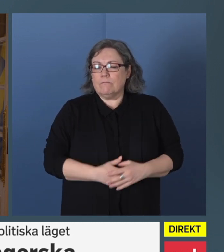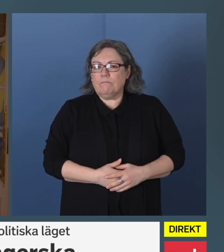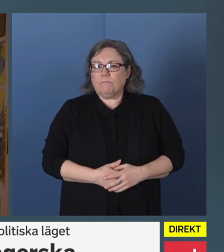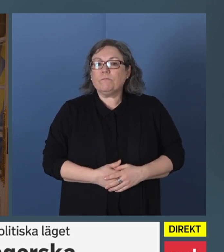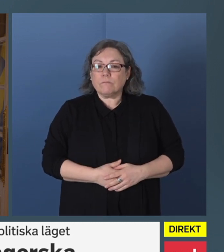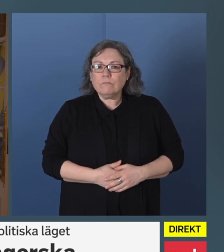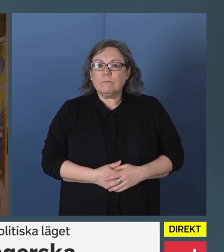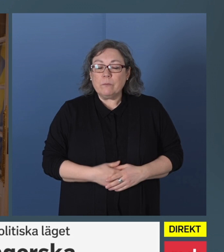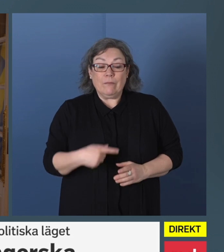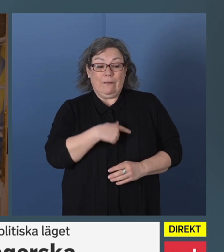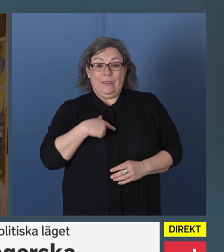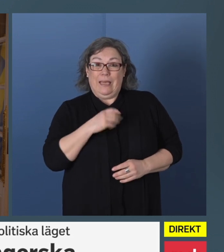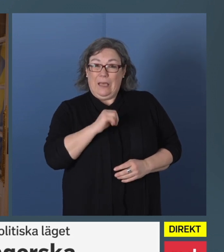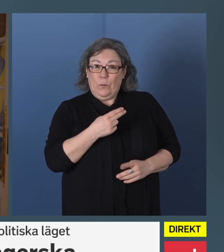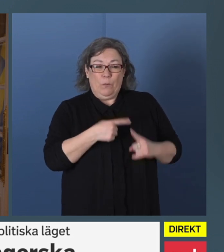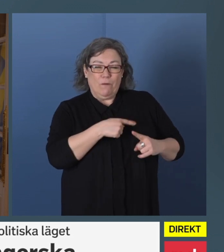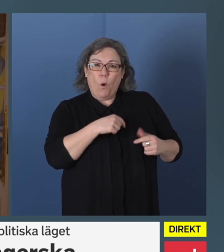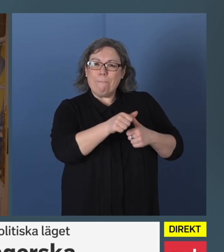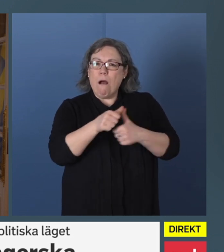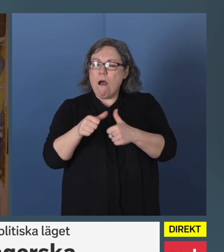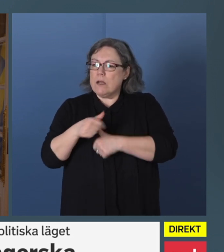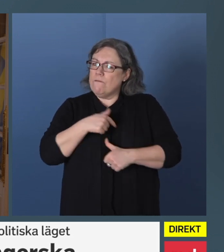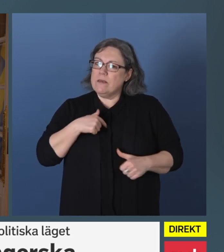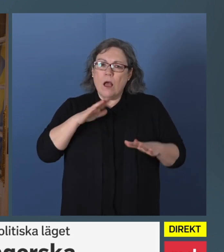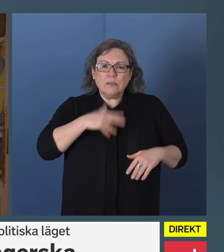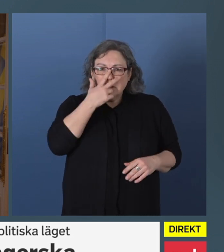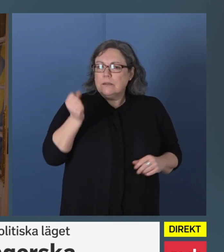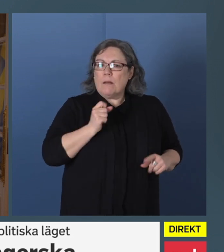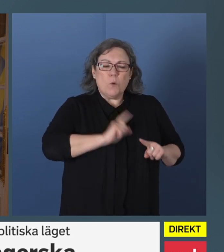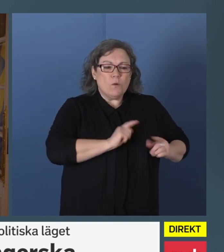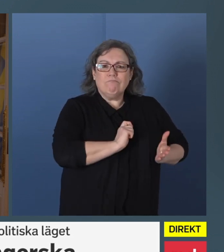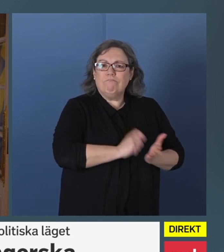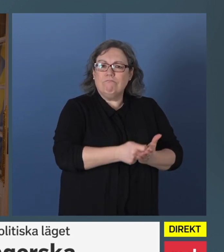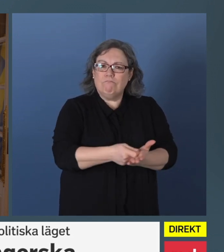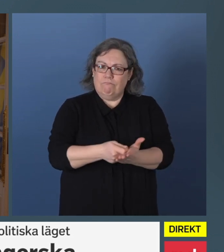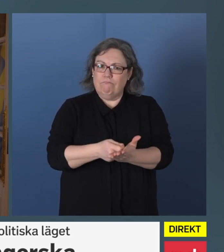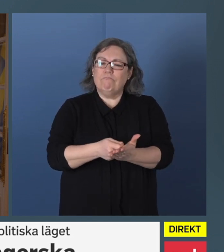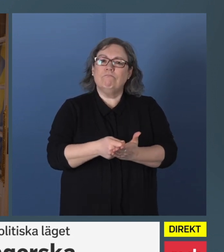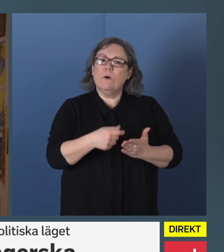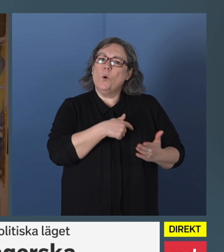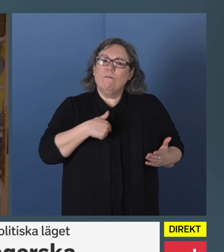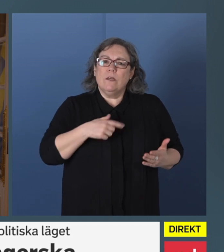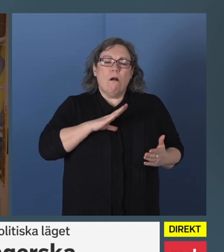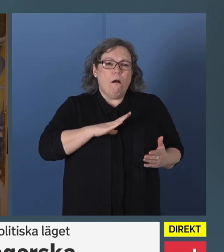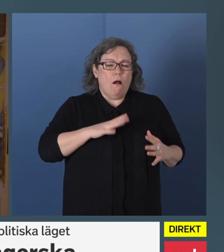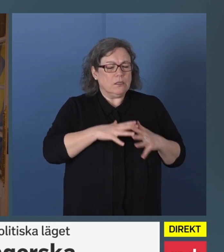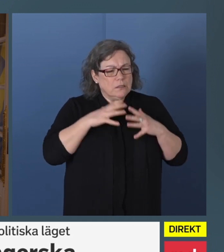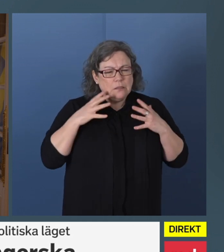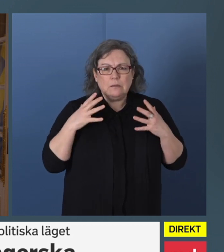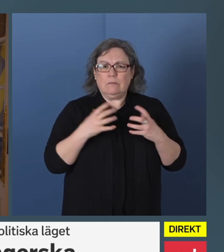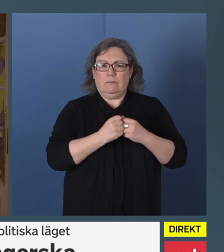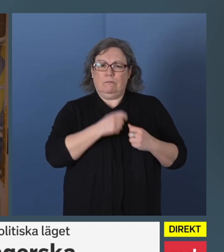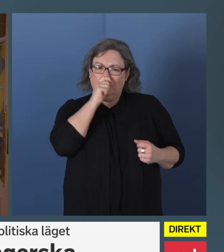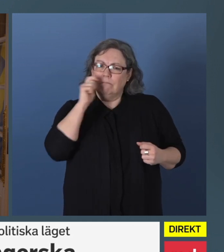Och vi inom EU och våra partners har snabbt och beslutsamt svarat med mycket omfattande sanktioner